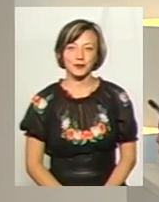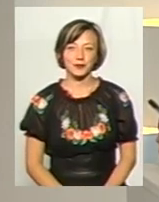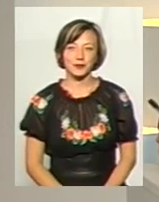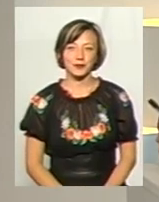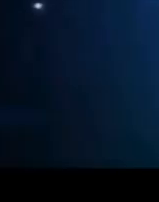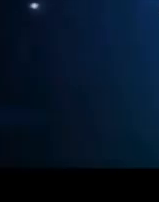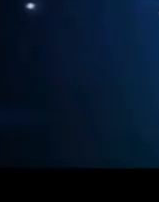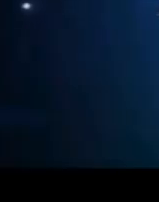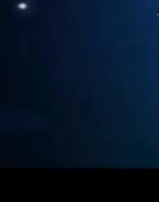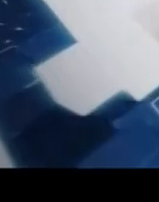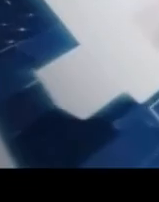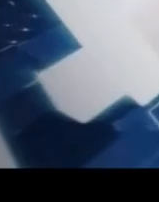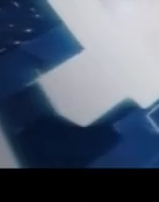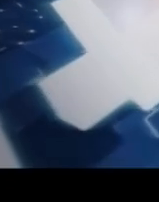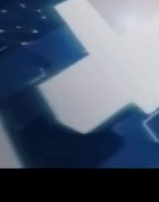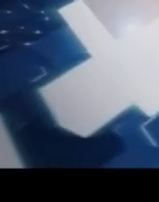Дякую.